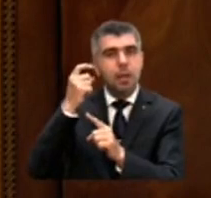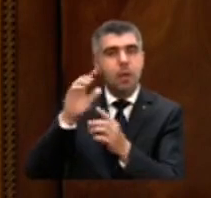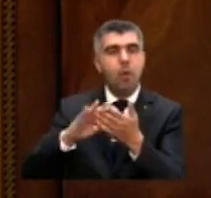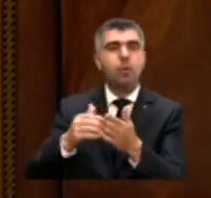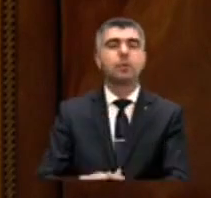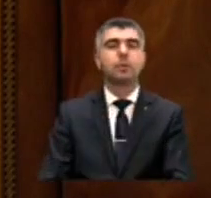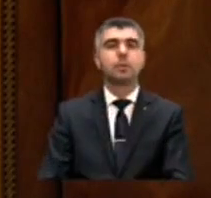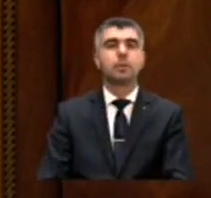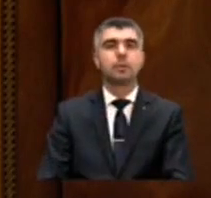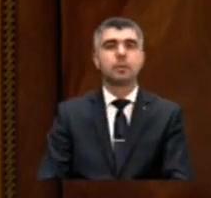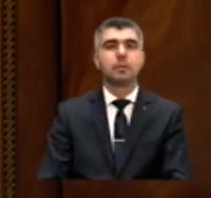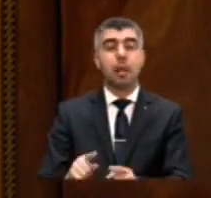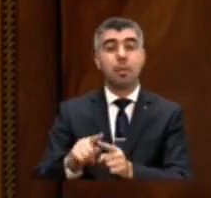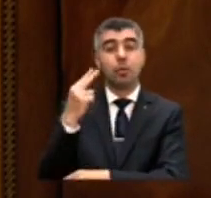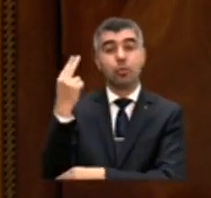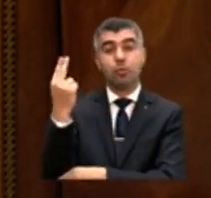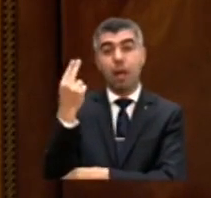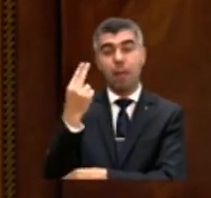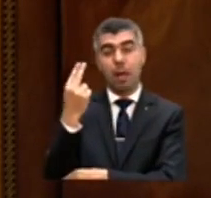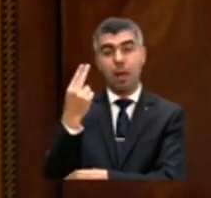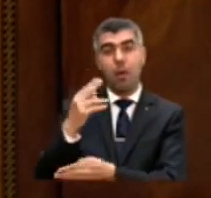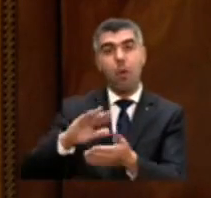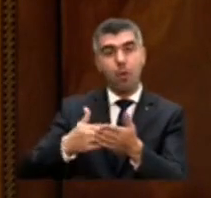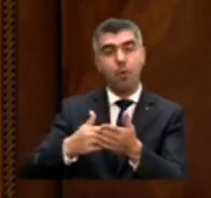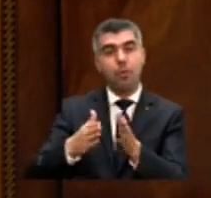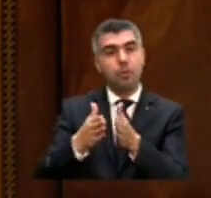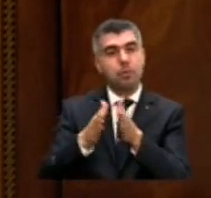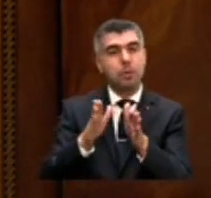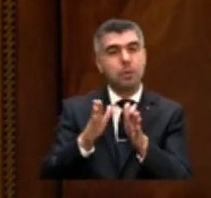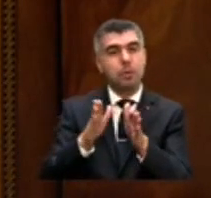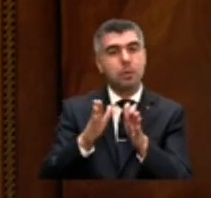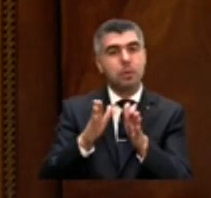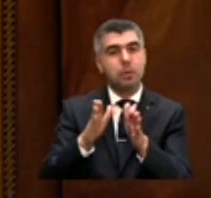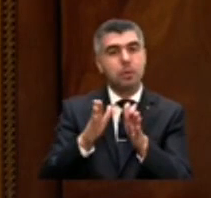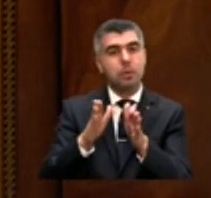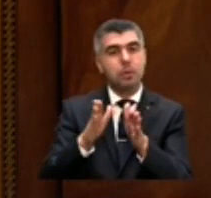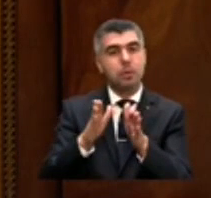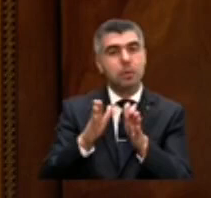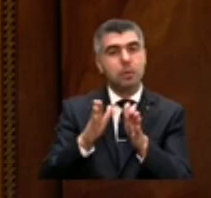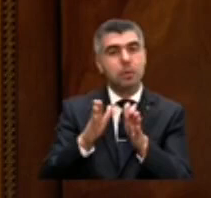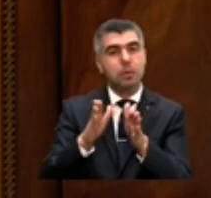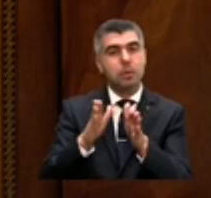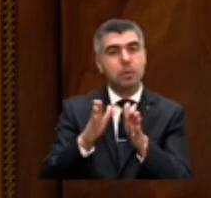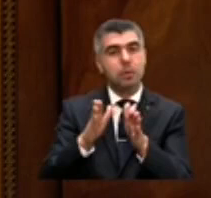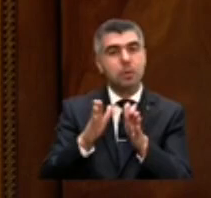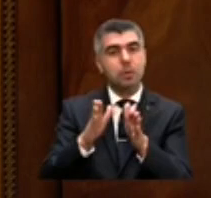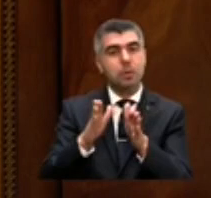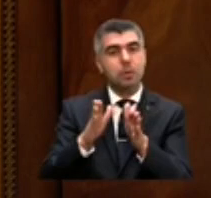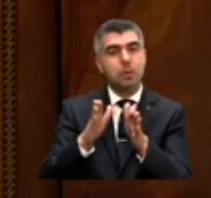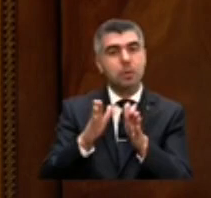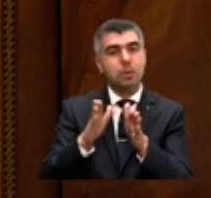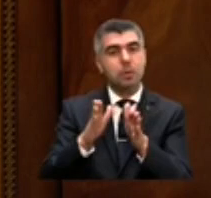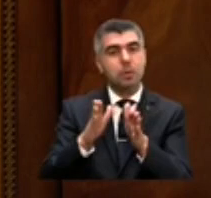مؤسسات التعليم العالي في بلادنا. ستدشن الحكومة خطة استثمارية